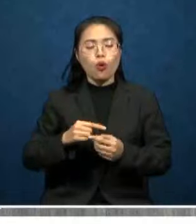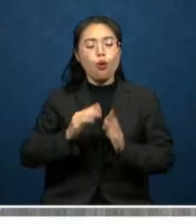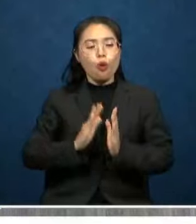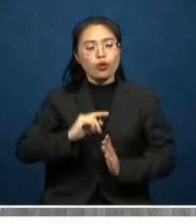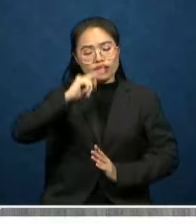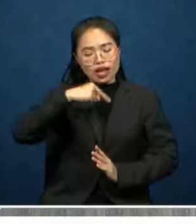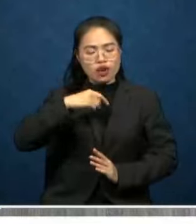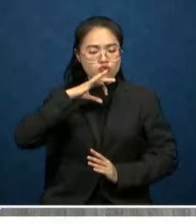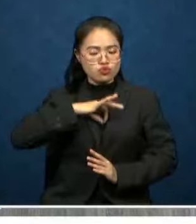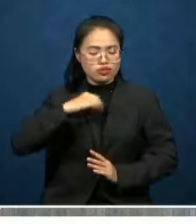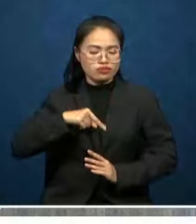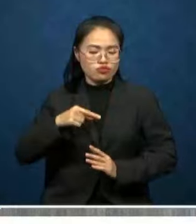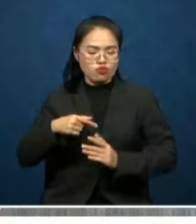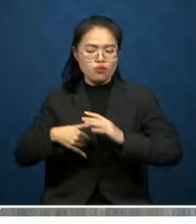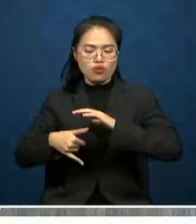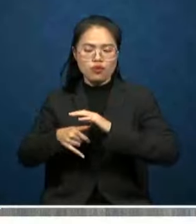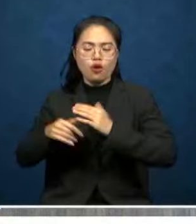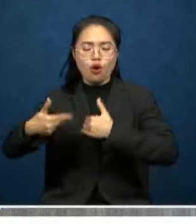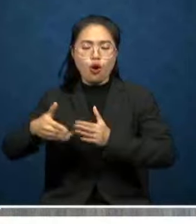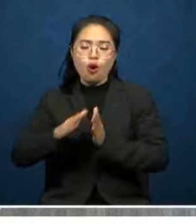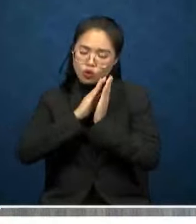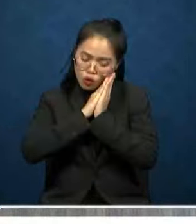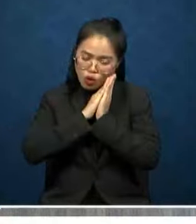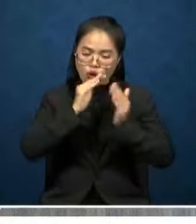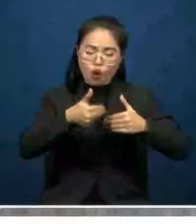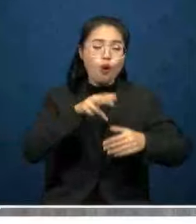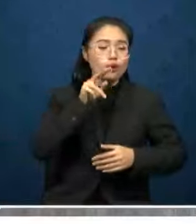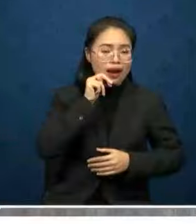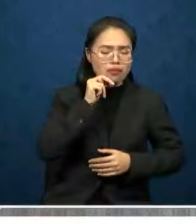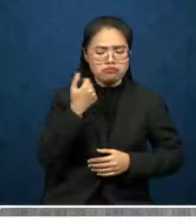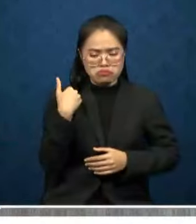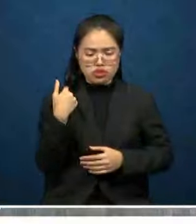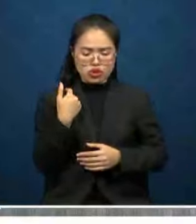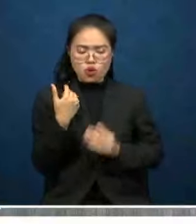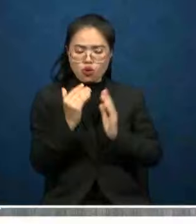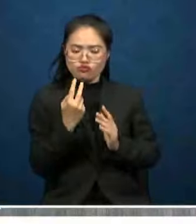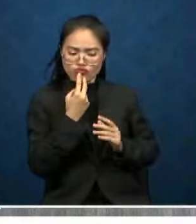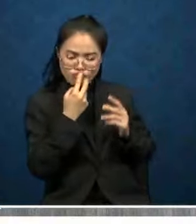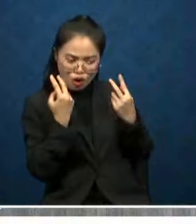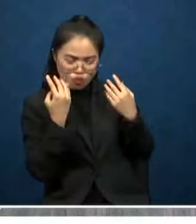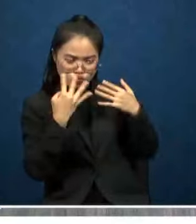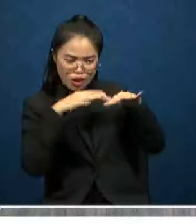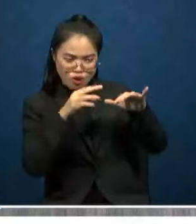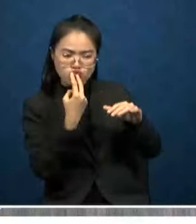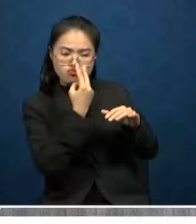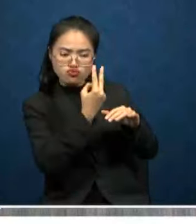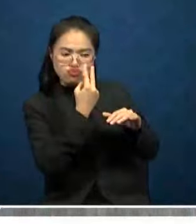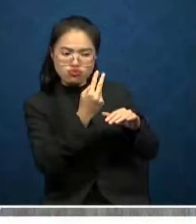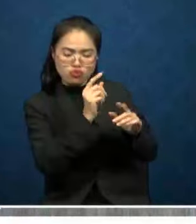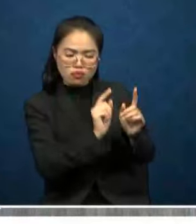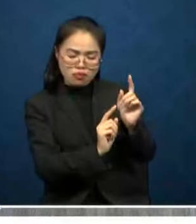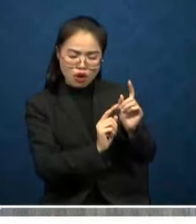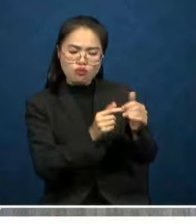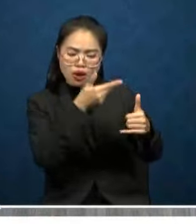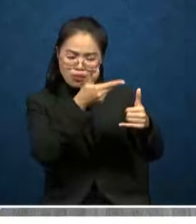ห้องนอนกับห้องน้ำนอกนั้นท่านไม่มีความเป็นส่วนตัวท่านเป็นบุคคลสาธารณะท่านกรุณา